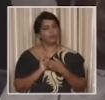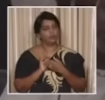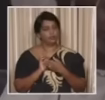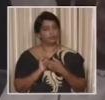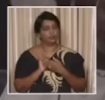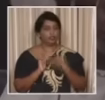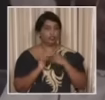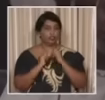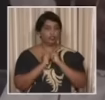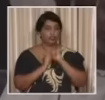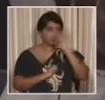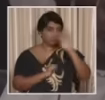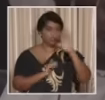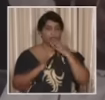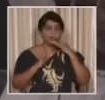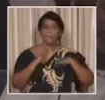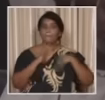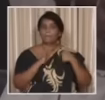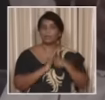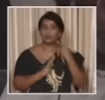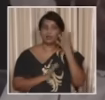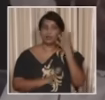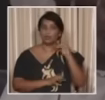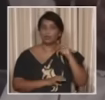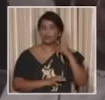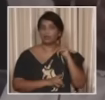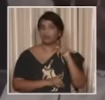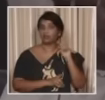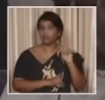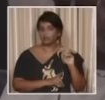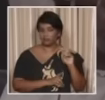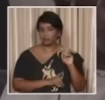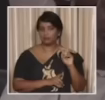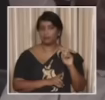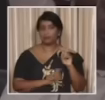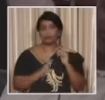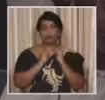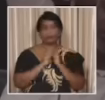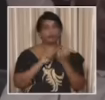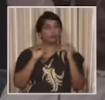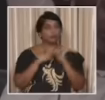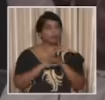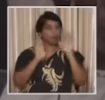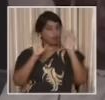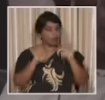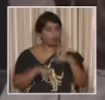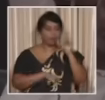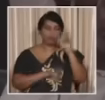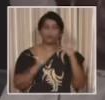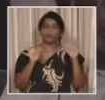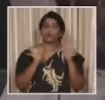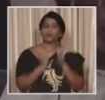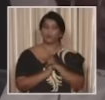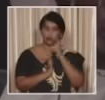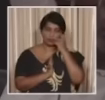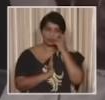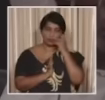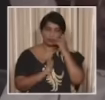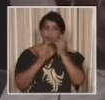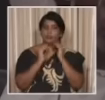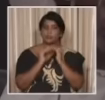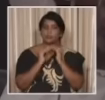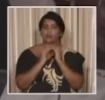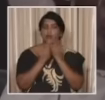අපි පත්වීම් ලබා දුන්න විදුහල්පතිවරු 4672 සේවයට වාර්තා නොකරපු අයත් සමග සම ලකුණු